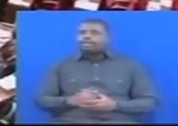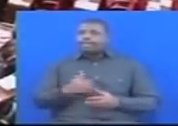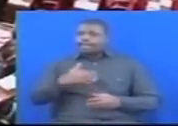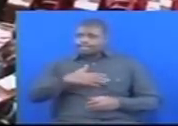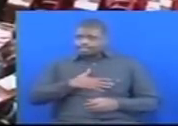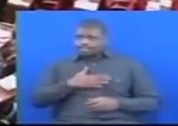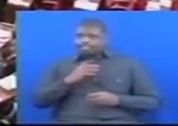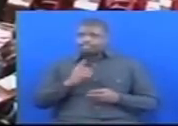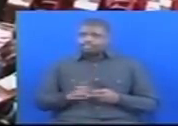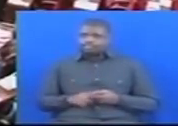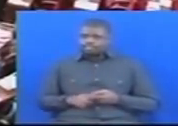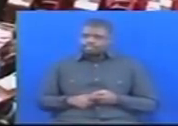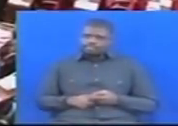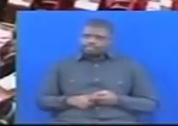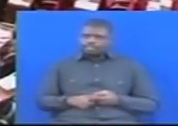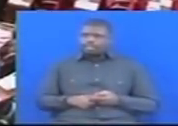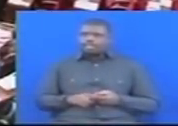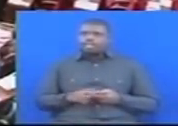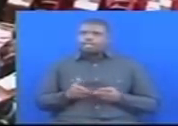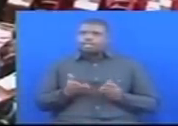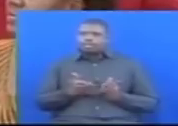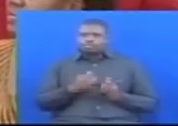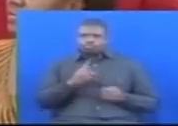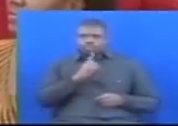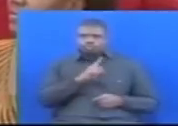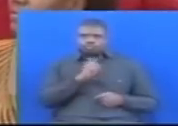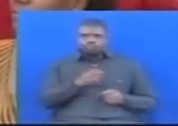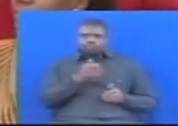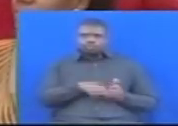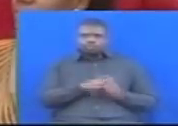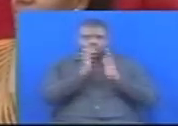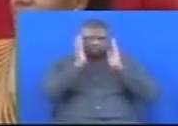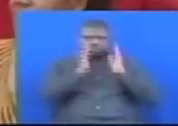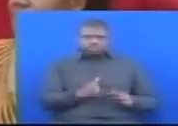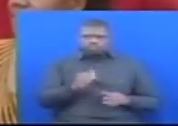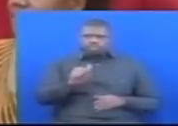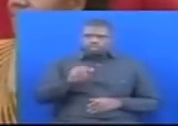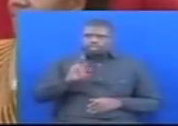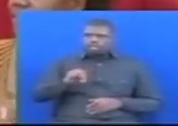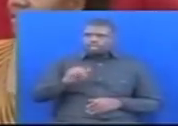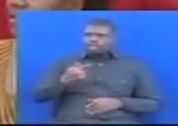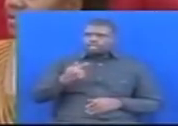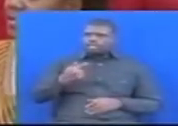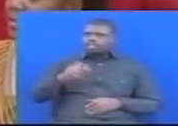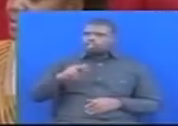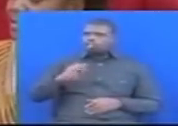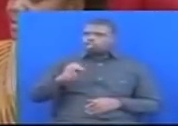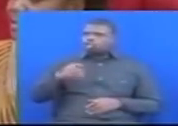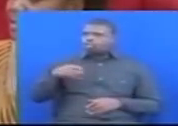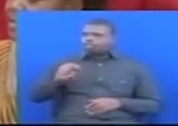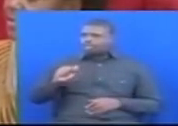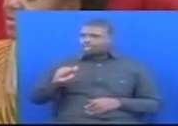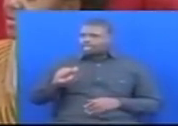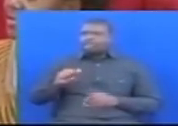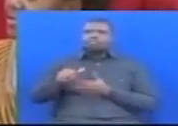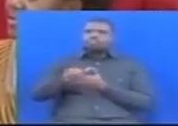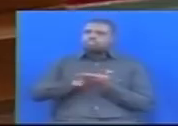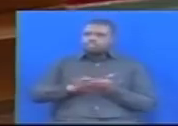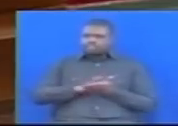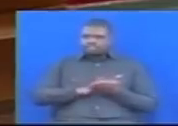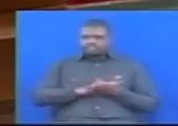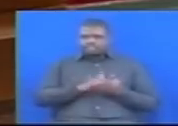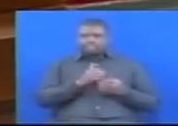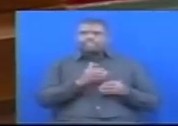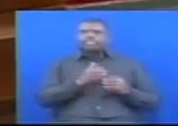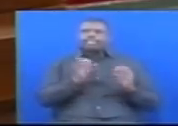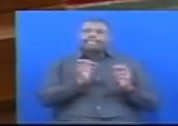Asante mheshimiwa Spika. Naomba kujibu maswali ya nyongeza ya mheshimiwa anatopia kama ifuatavyo. Kimsingi shirika la